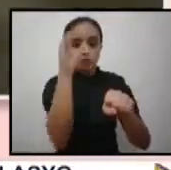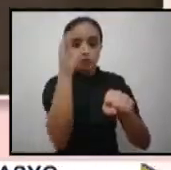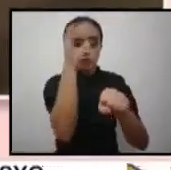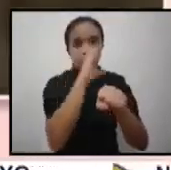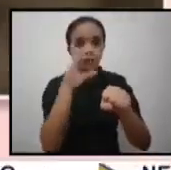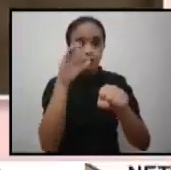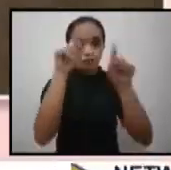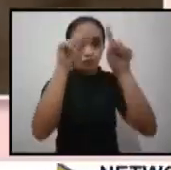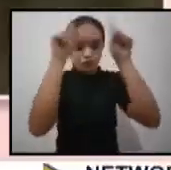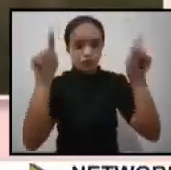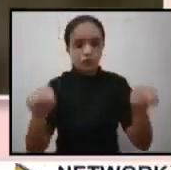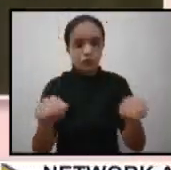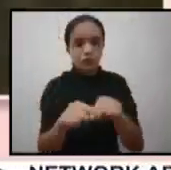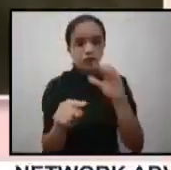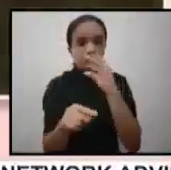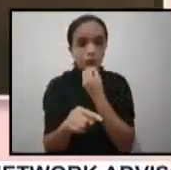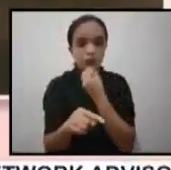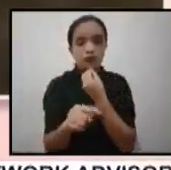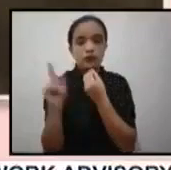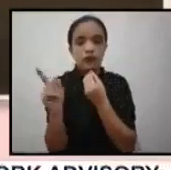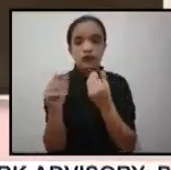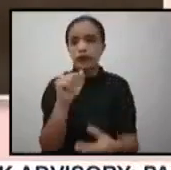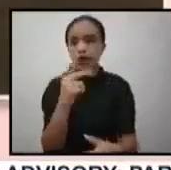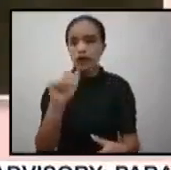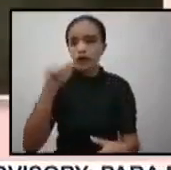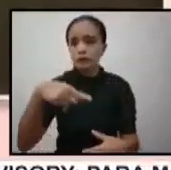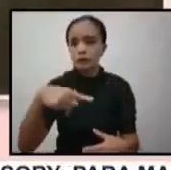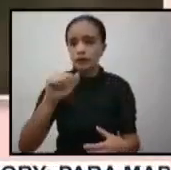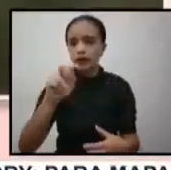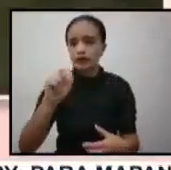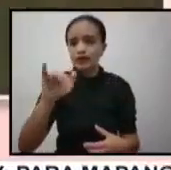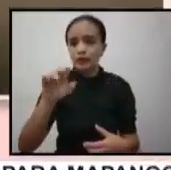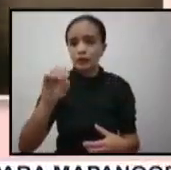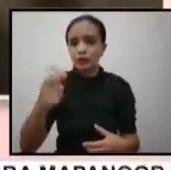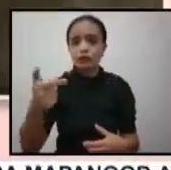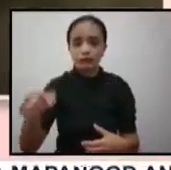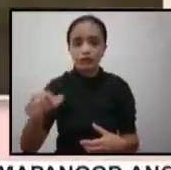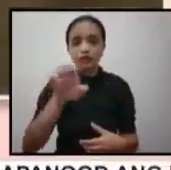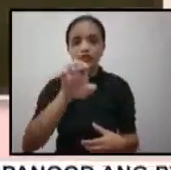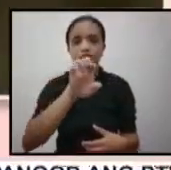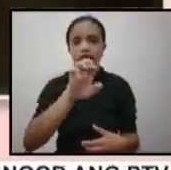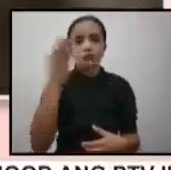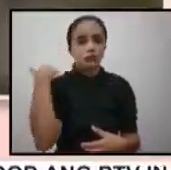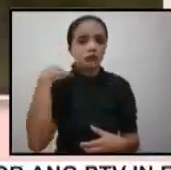Pando, na dating ex-vice mayor dyan sa municipality of